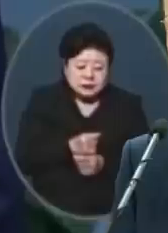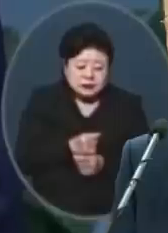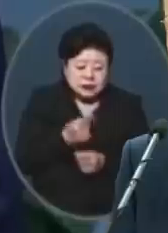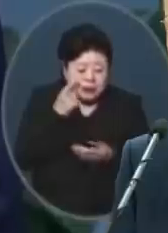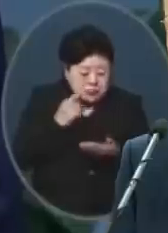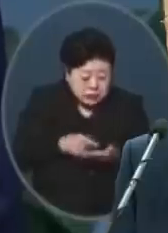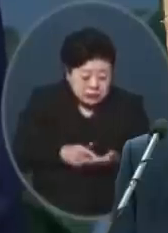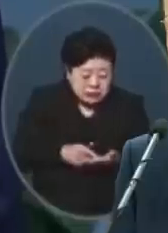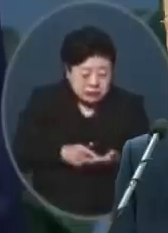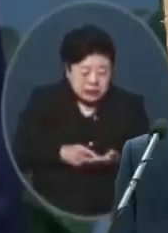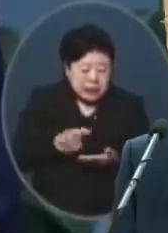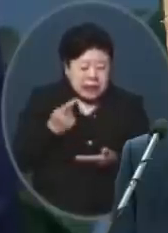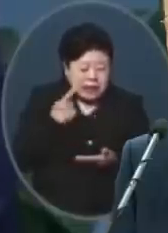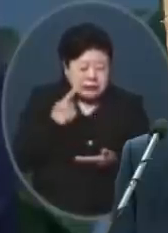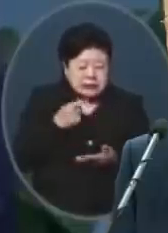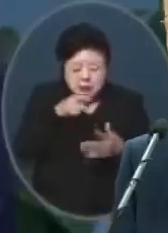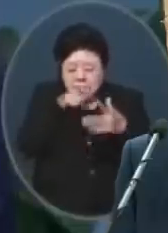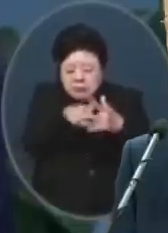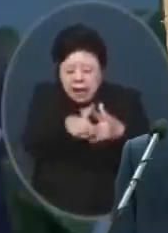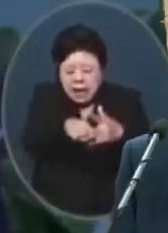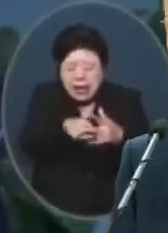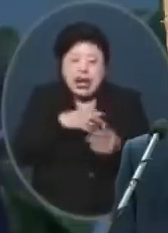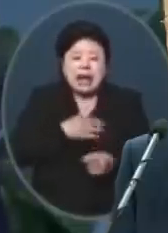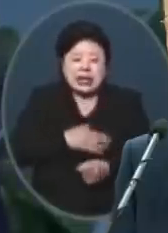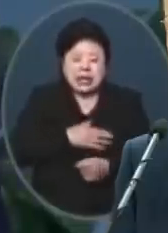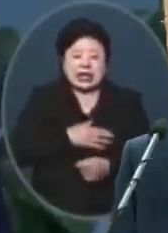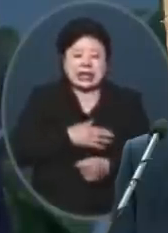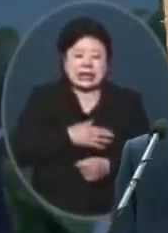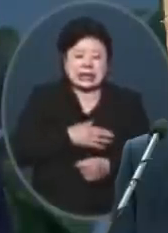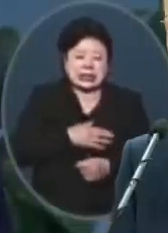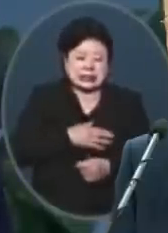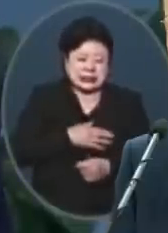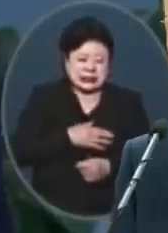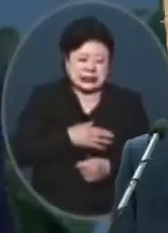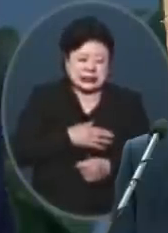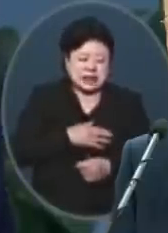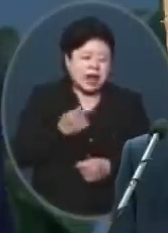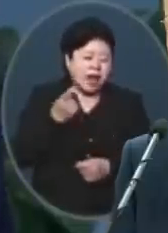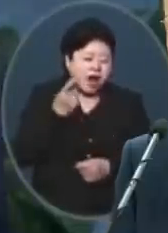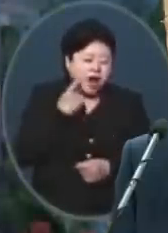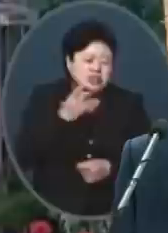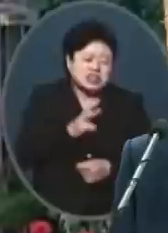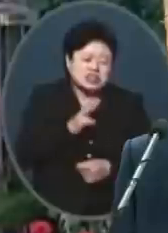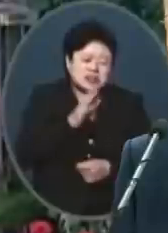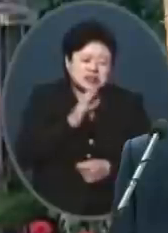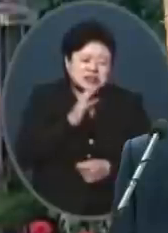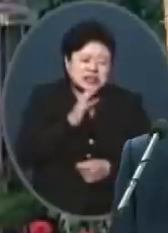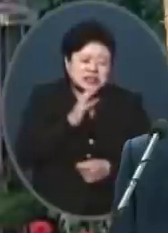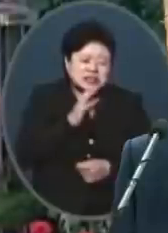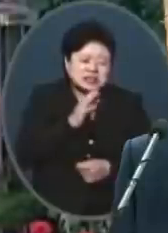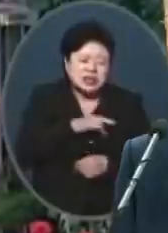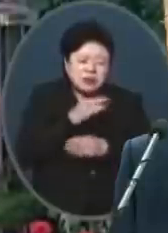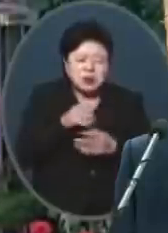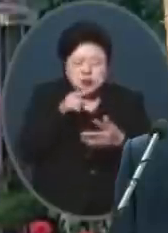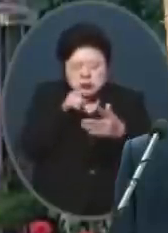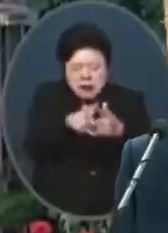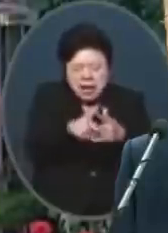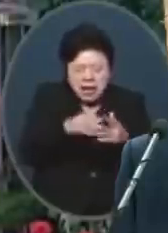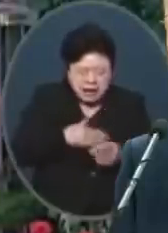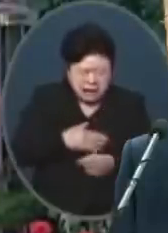들킵니다 가짜인 것을 알게 된 것입니다 거짓 선지자들을 사모하라 양의 옷을